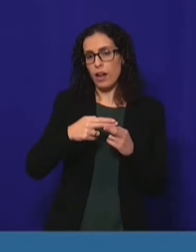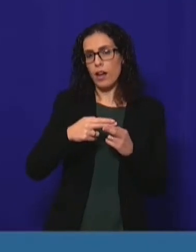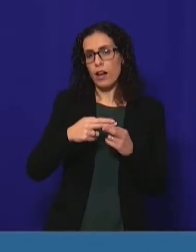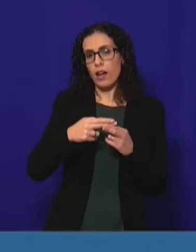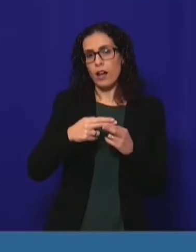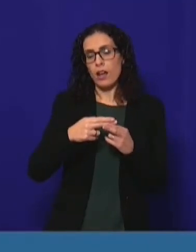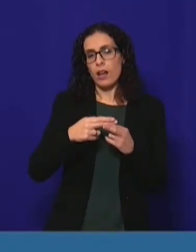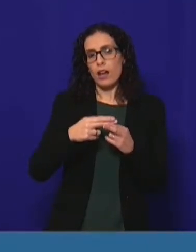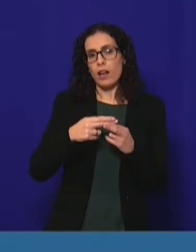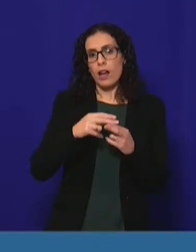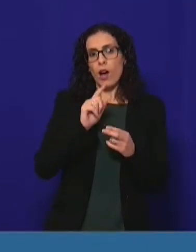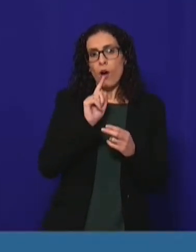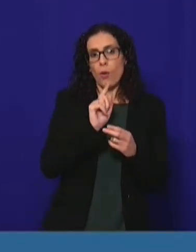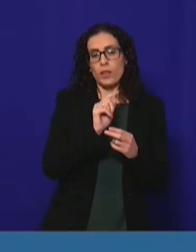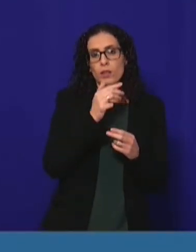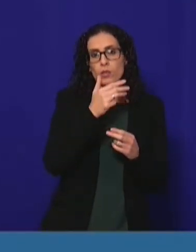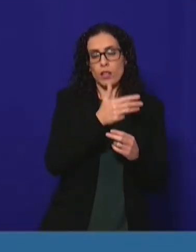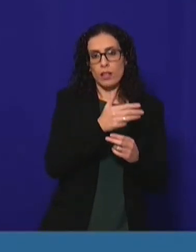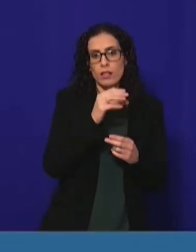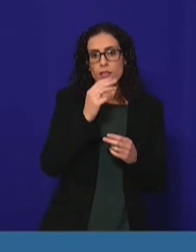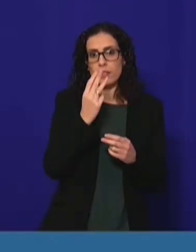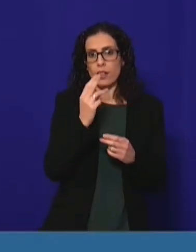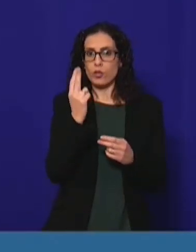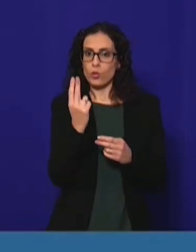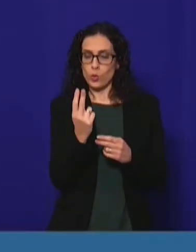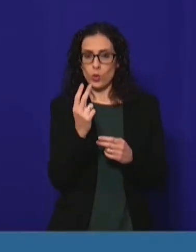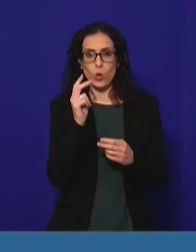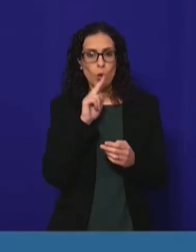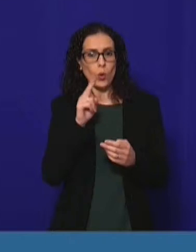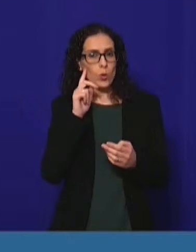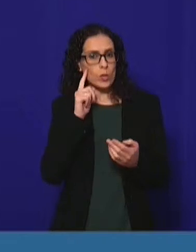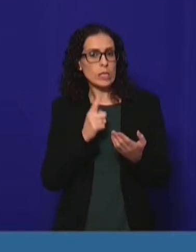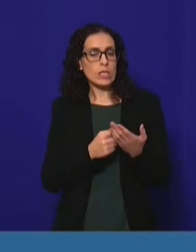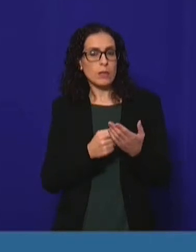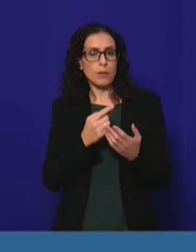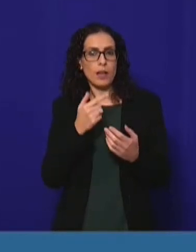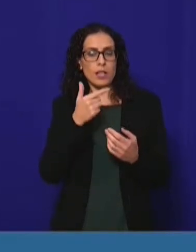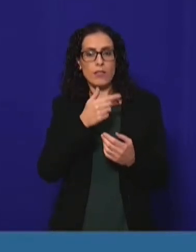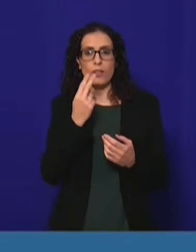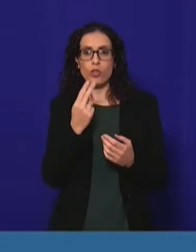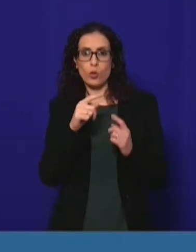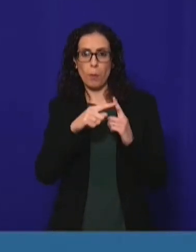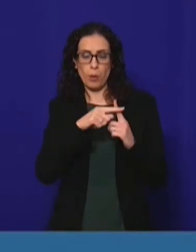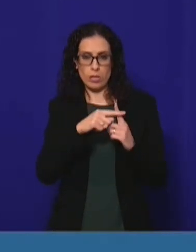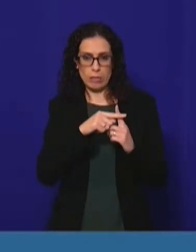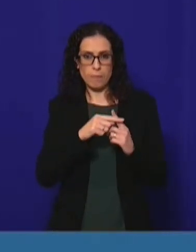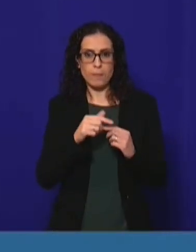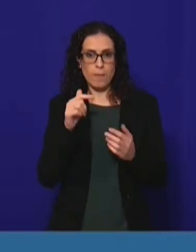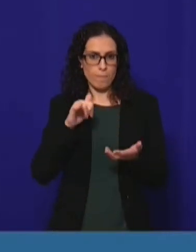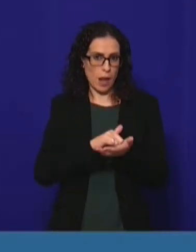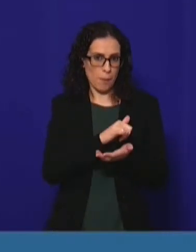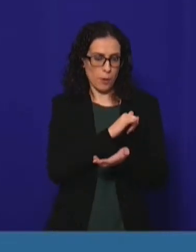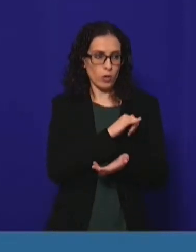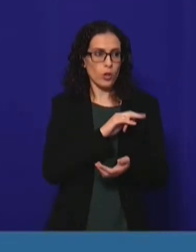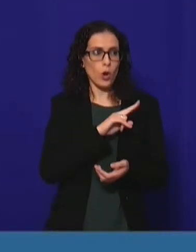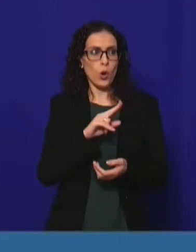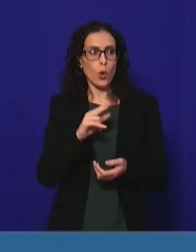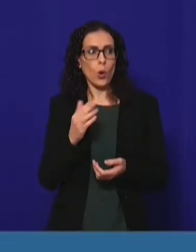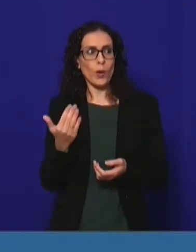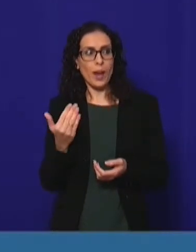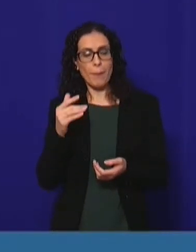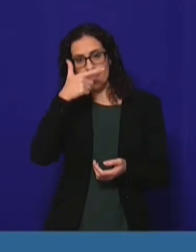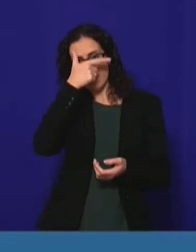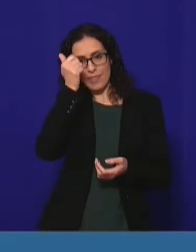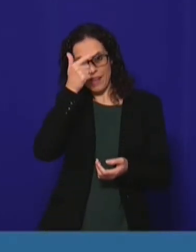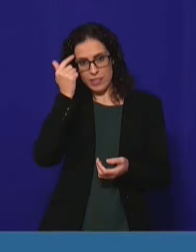ta' 1933 minn dat total konna sibna 73 positive cases u it-total ta' rapid tests li għamilna